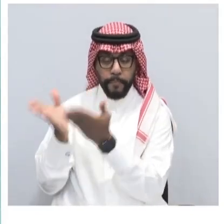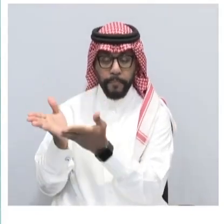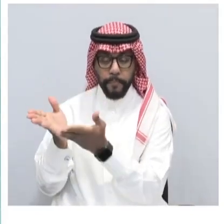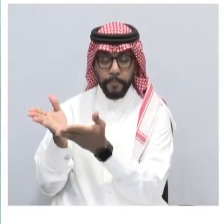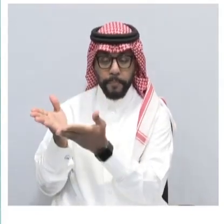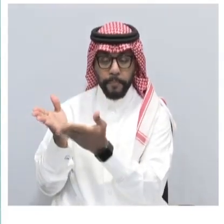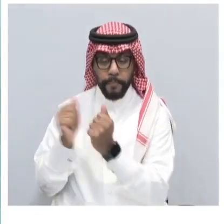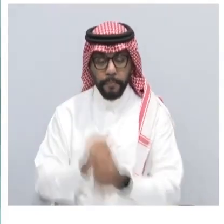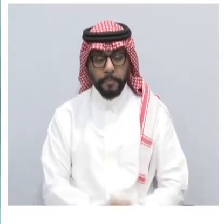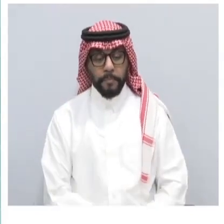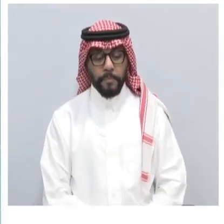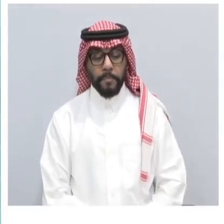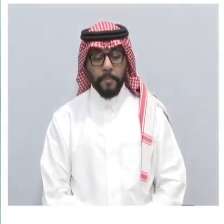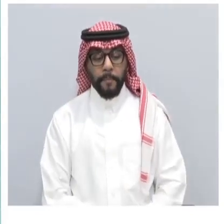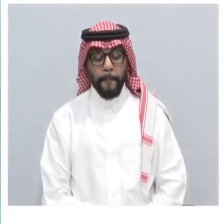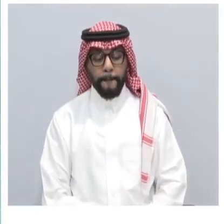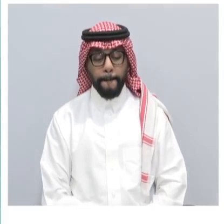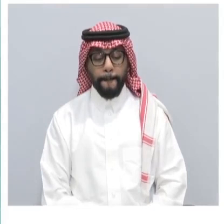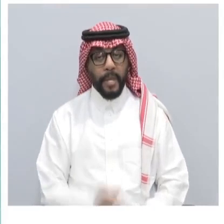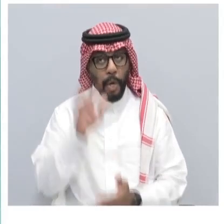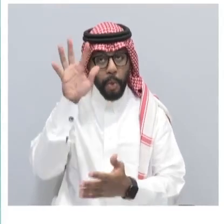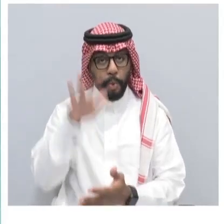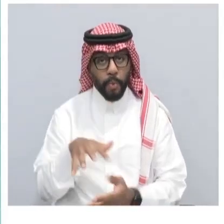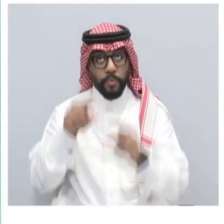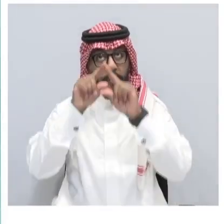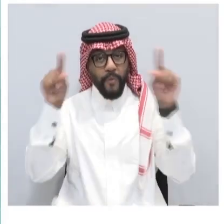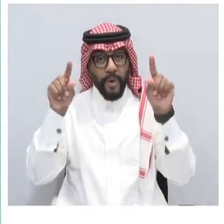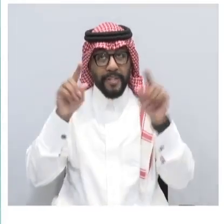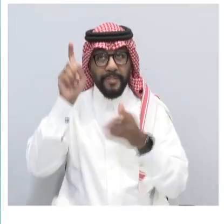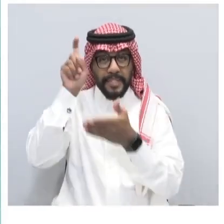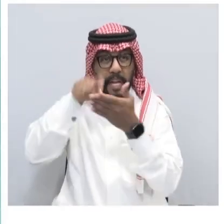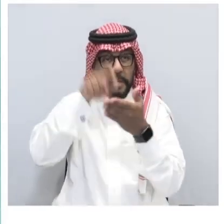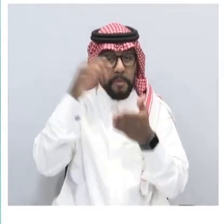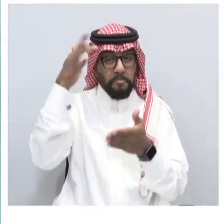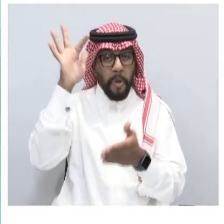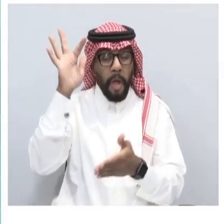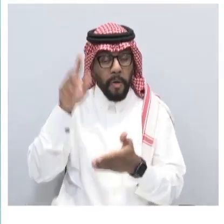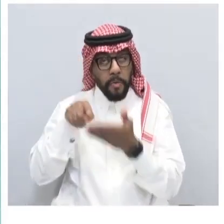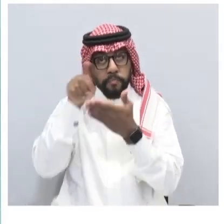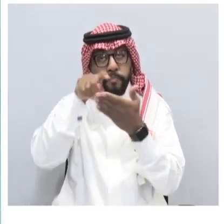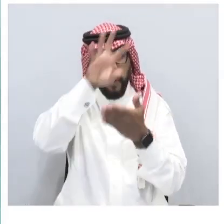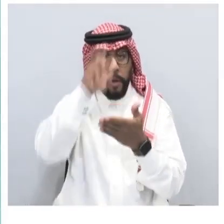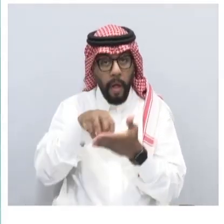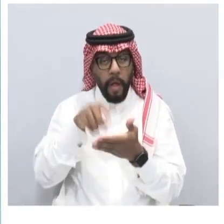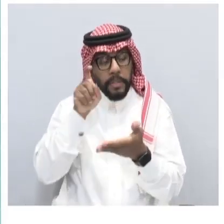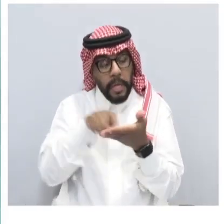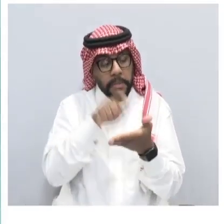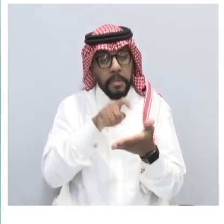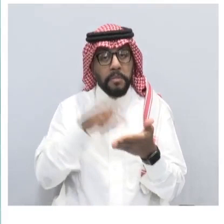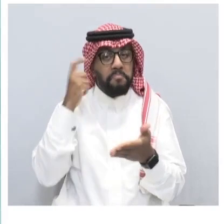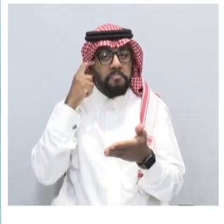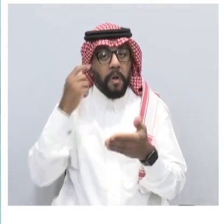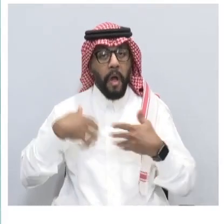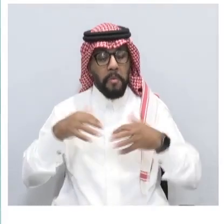ويسمى هنا ابناء الطلاب مجموعه الفقره نستطيع التحكم بتنسيق الفقره بشكل كامل